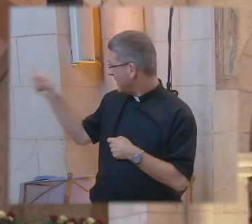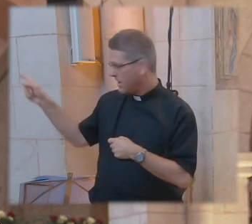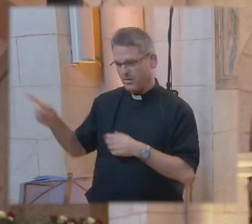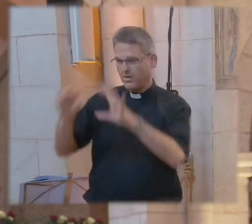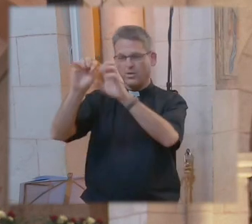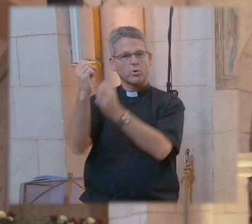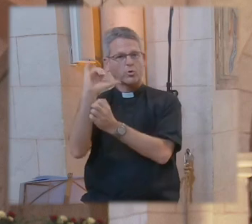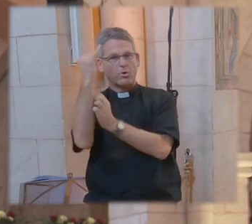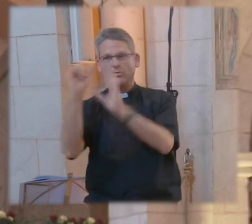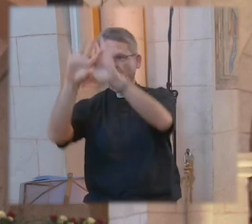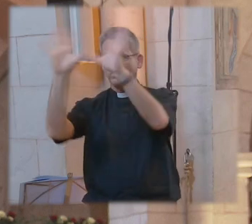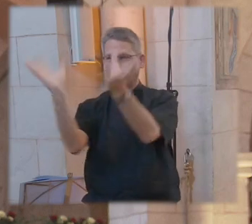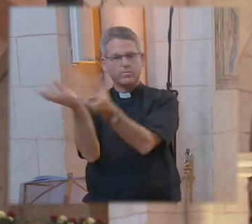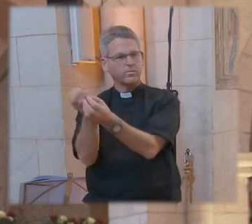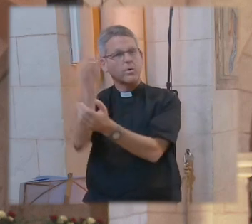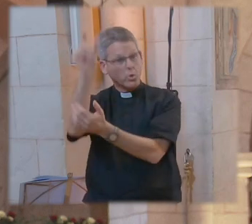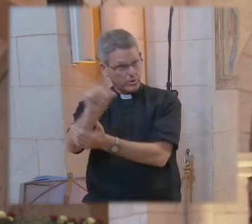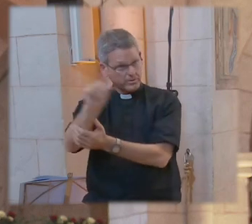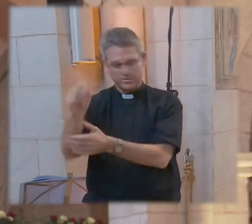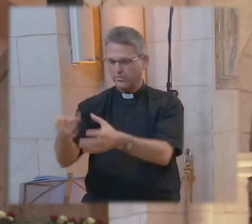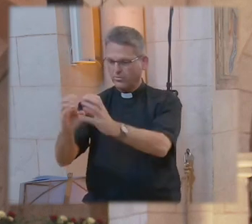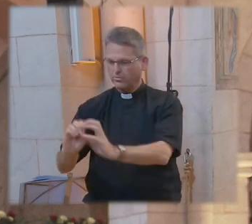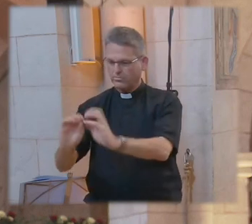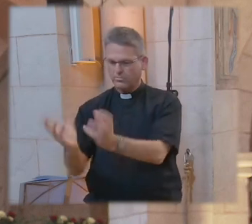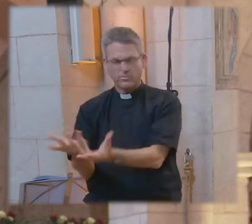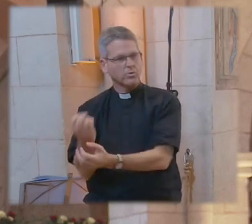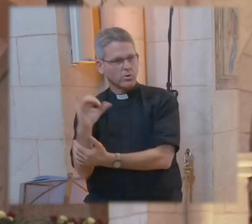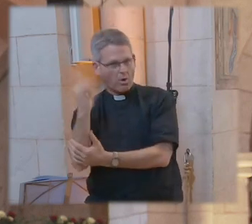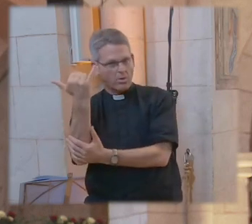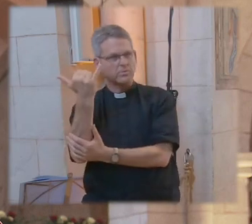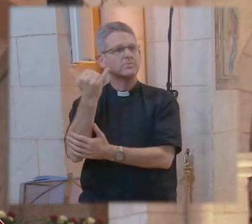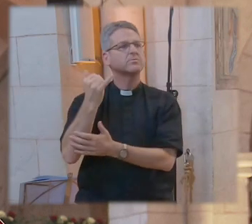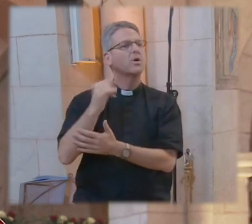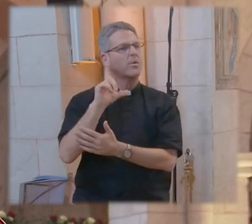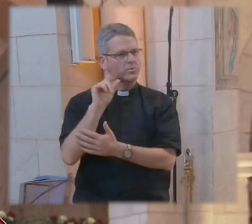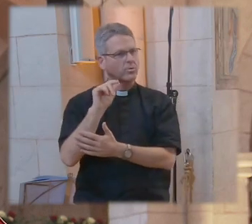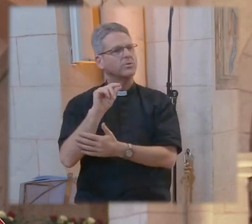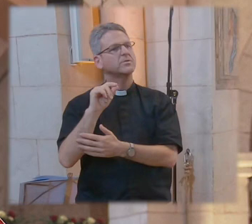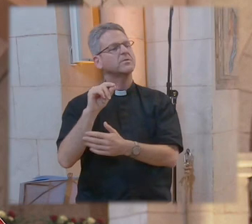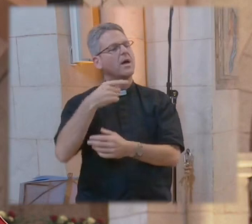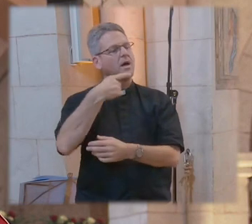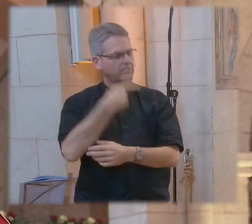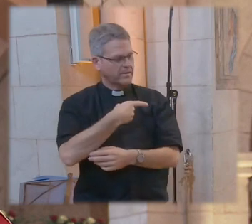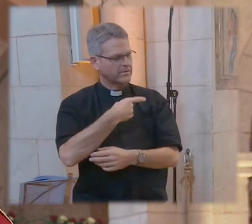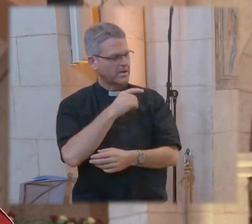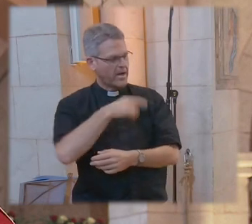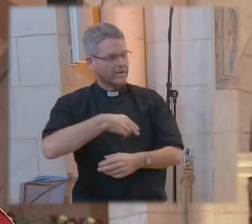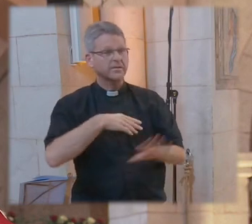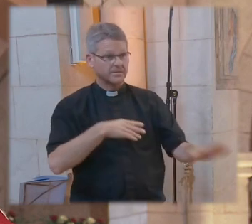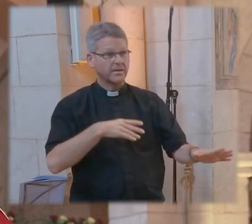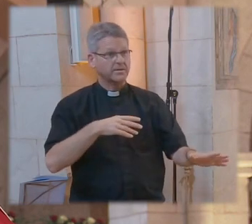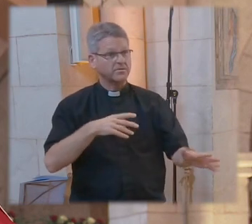verdeutlichen. Denn über dem heutigen Kreuzfest steht der Eröffnungsvers: Wir rühmen uns